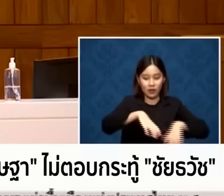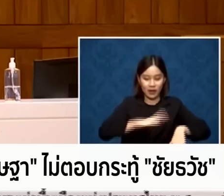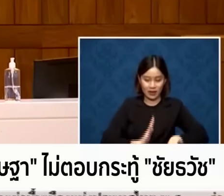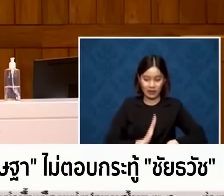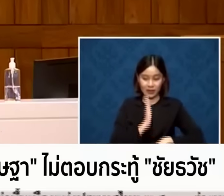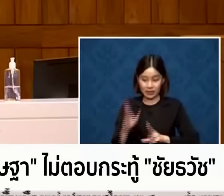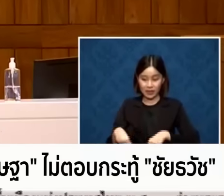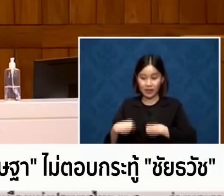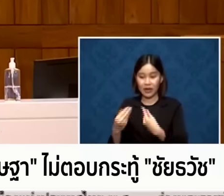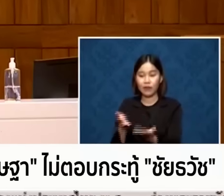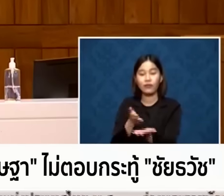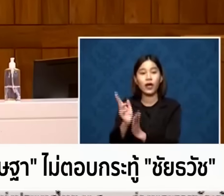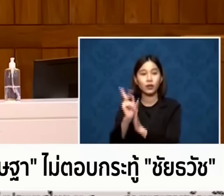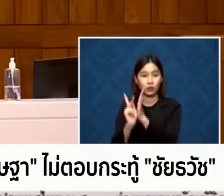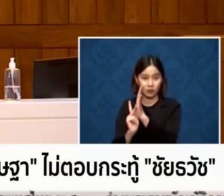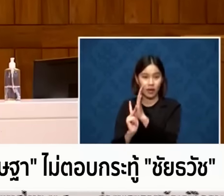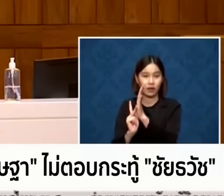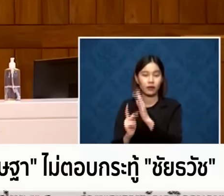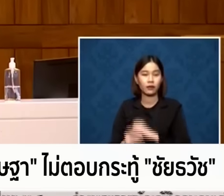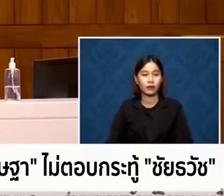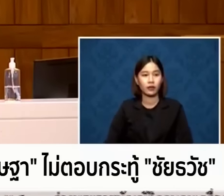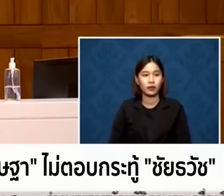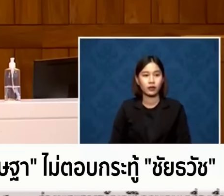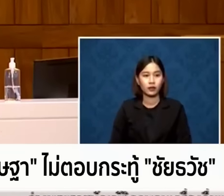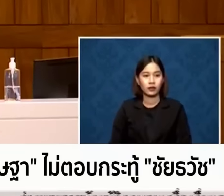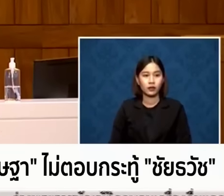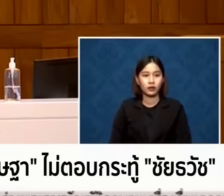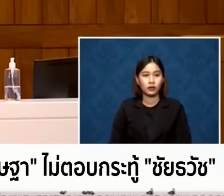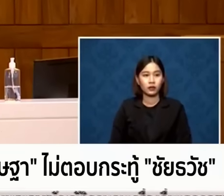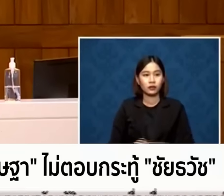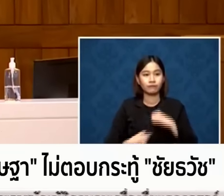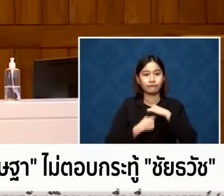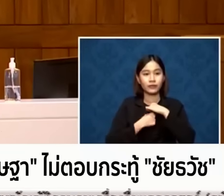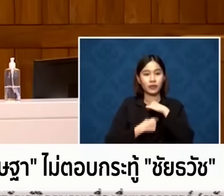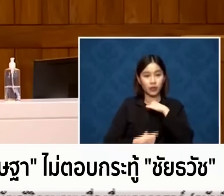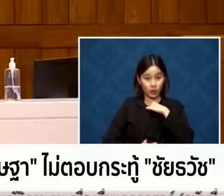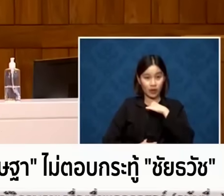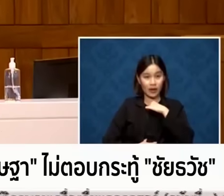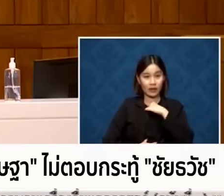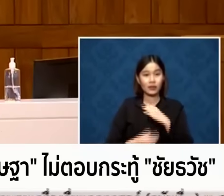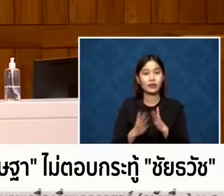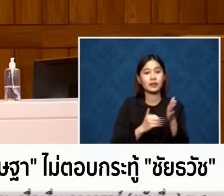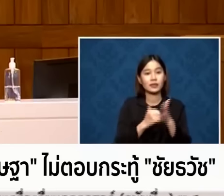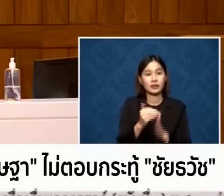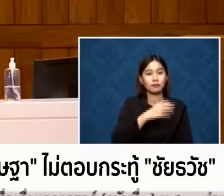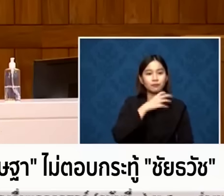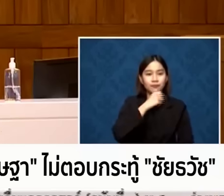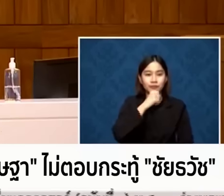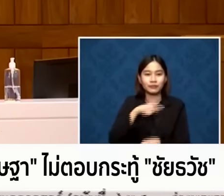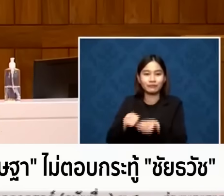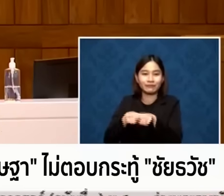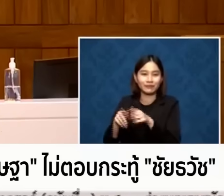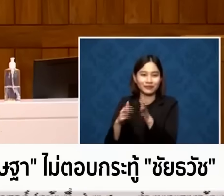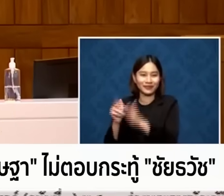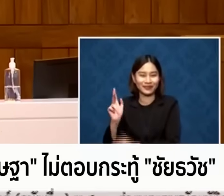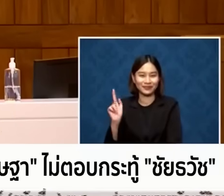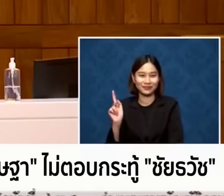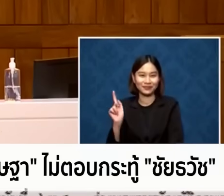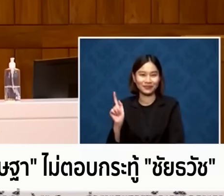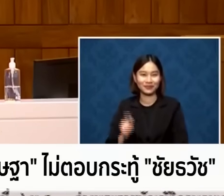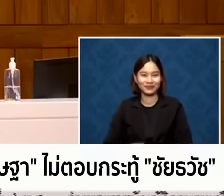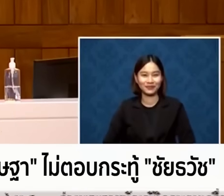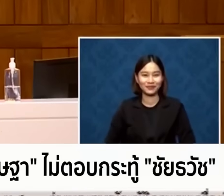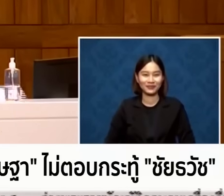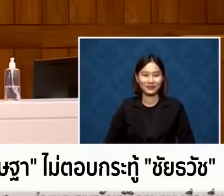ยุติธรรมเป็นผู้ตอบแทนแต่การที่นายกเศรษฐามาแล้วแต่ว่าไม่ตอบกระทู้ของ